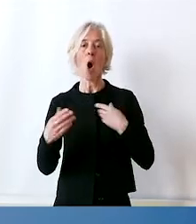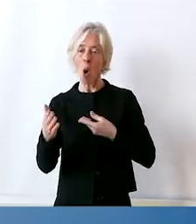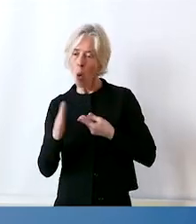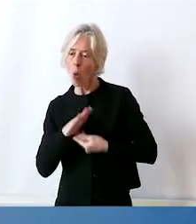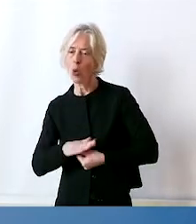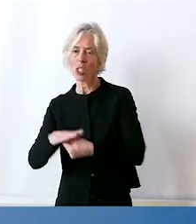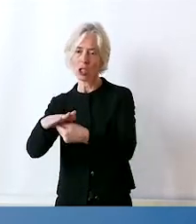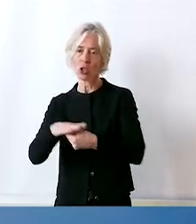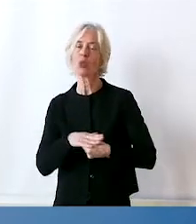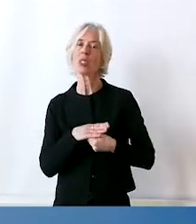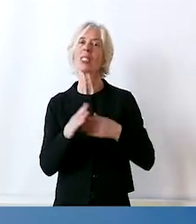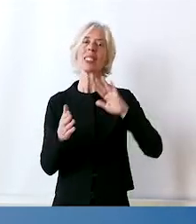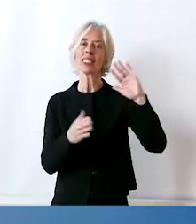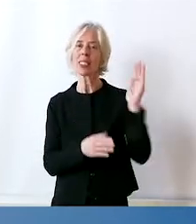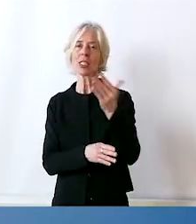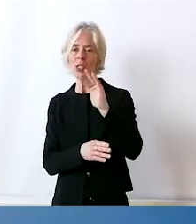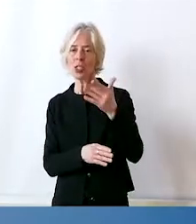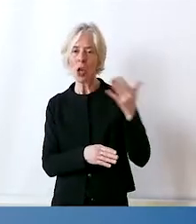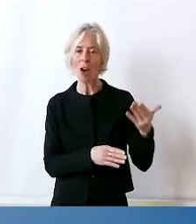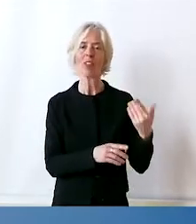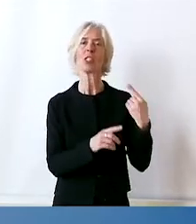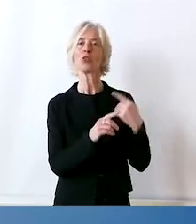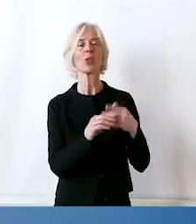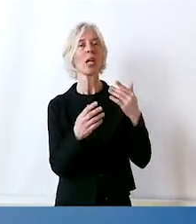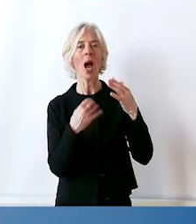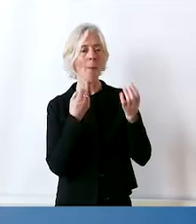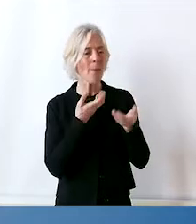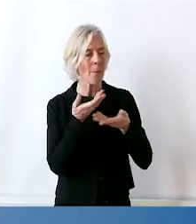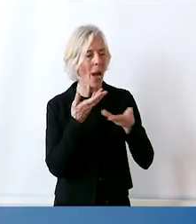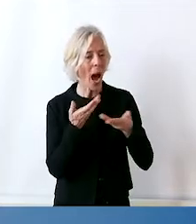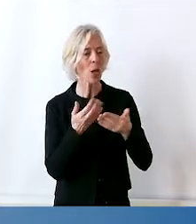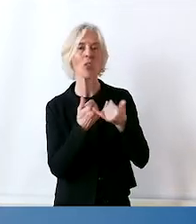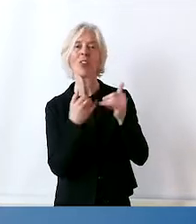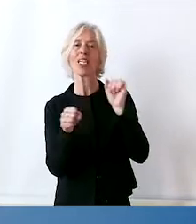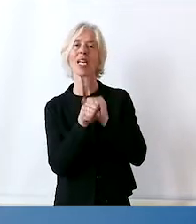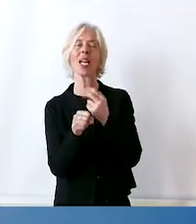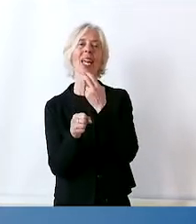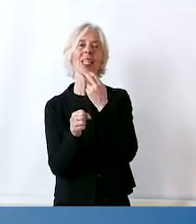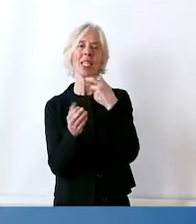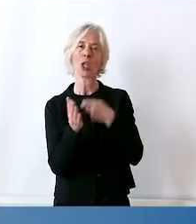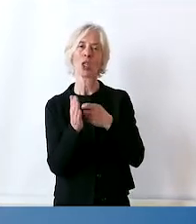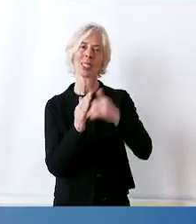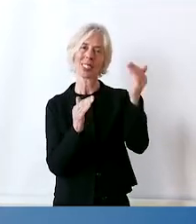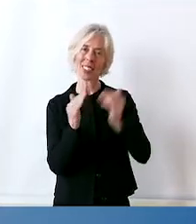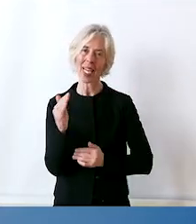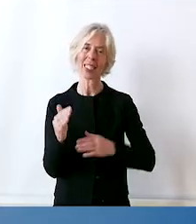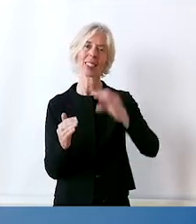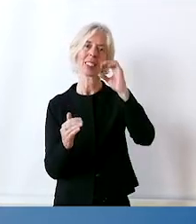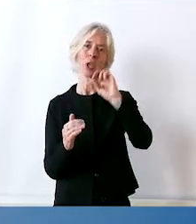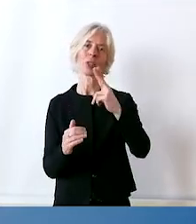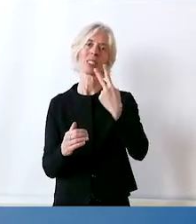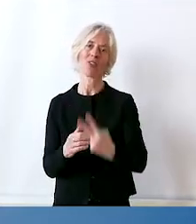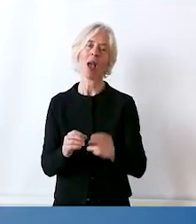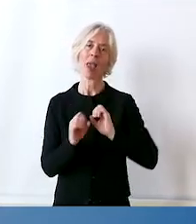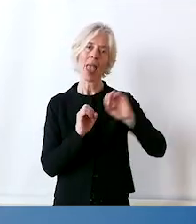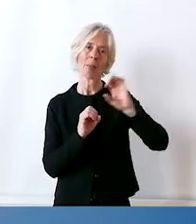und Tools zur nachhaltigen Senkung der Energiekosten, der CO2-Emissionen und zur Analyse der